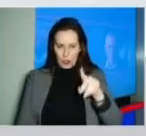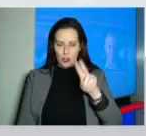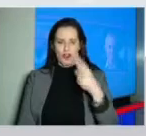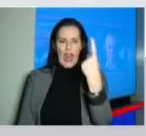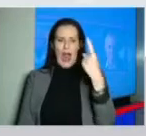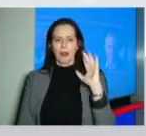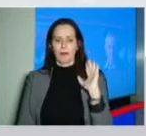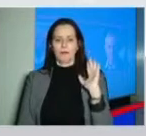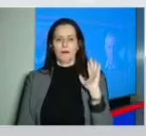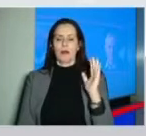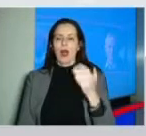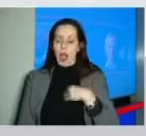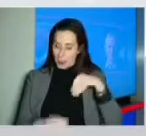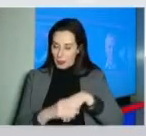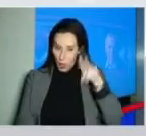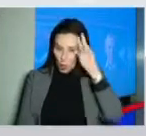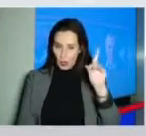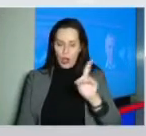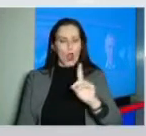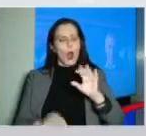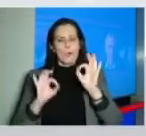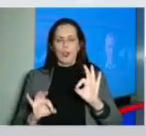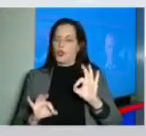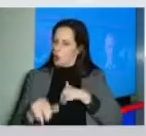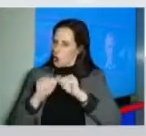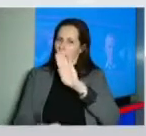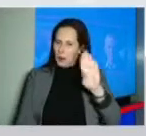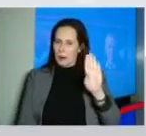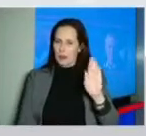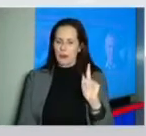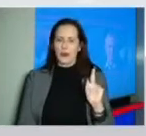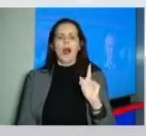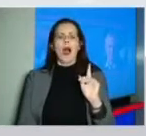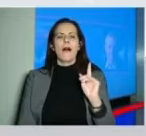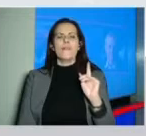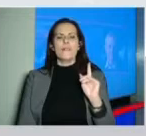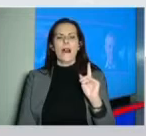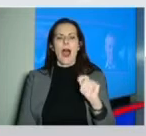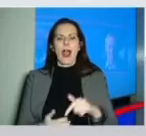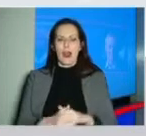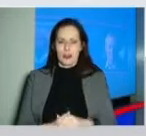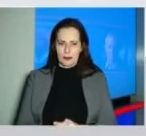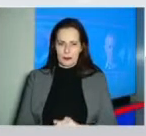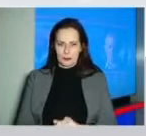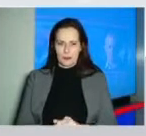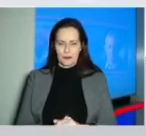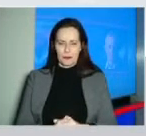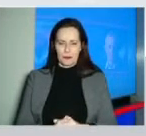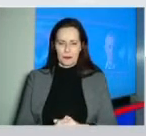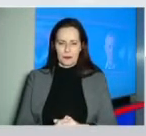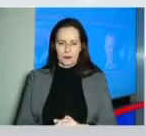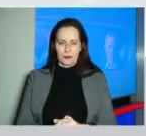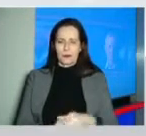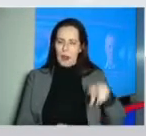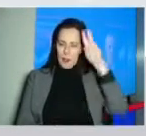אחד. אני בתוך הליכוד, לא בדיוק ממחנה נתניהו. חד משמעית. אני פה, אני שמש גם בתפקיד כזה